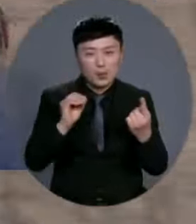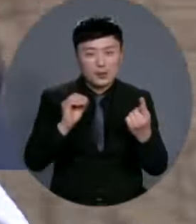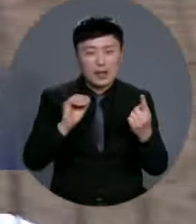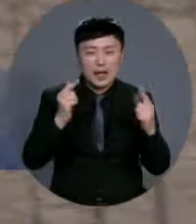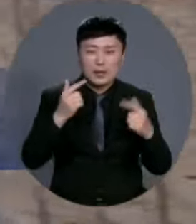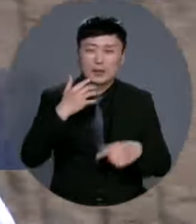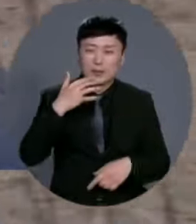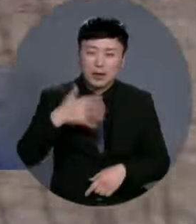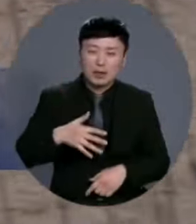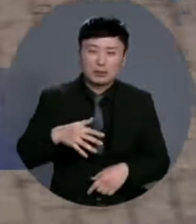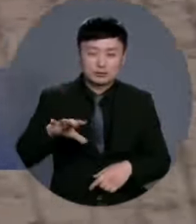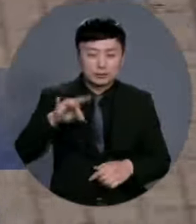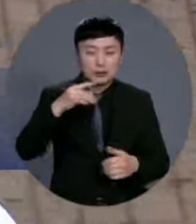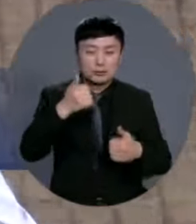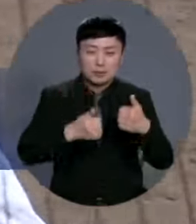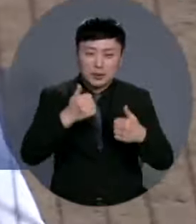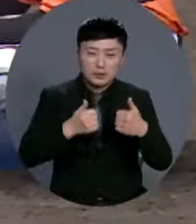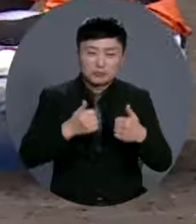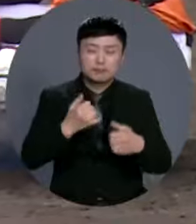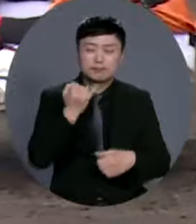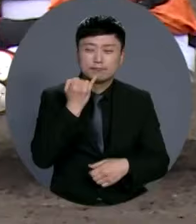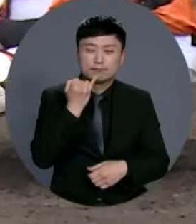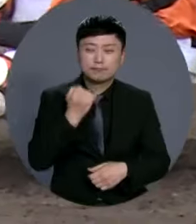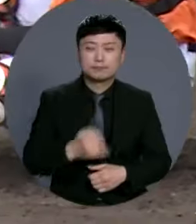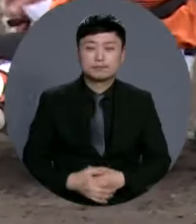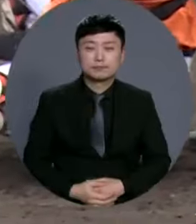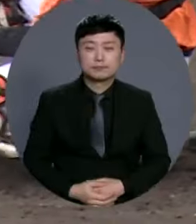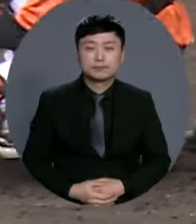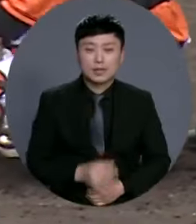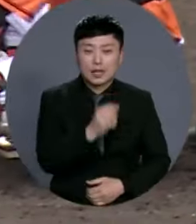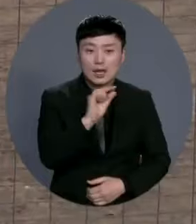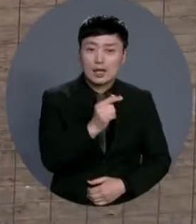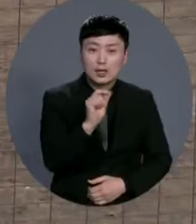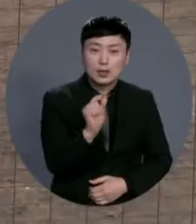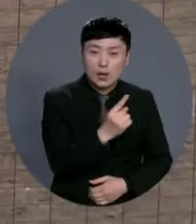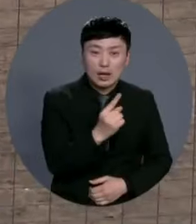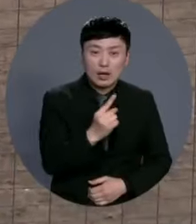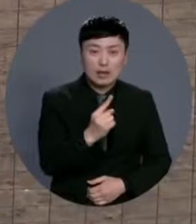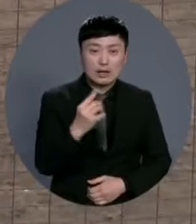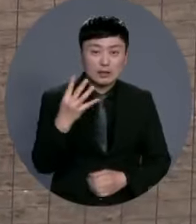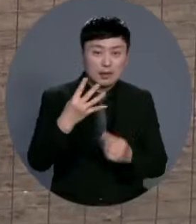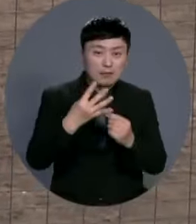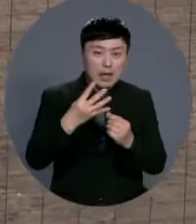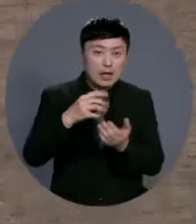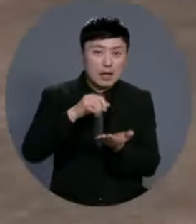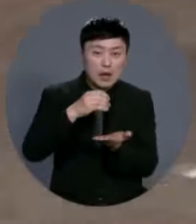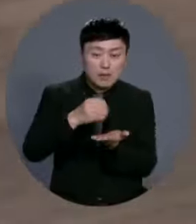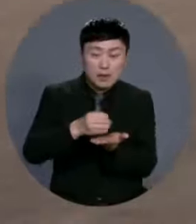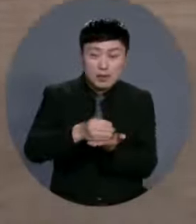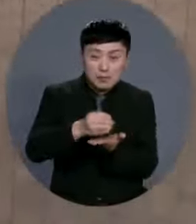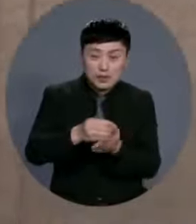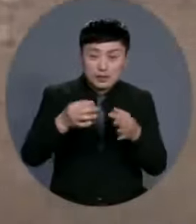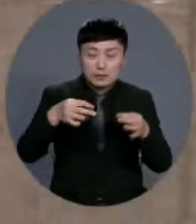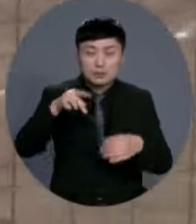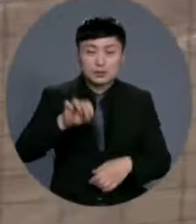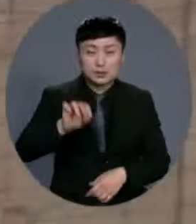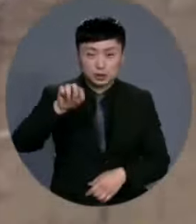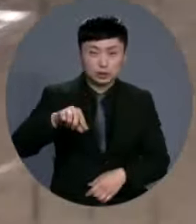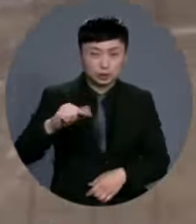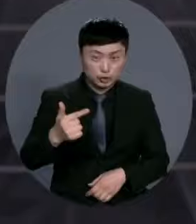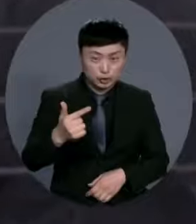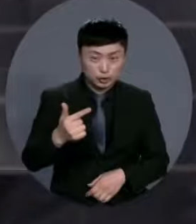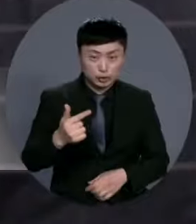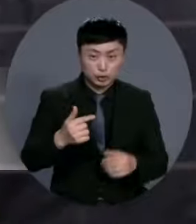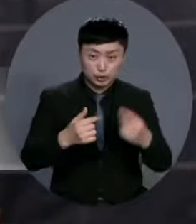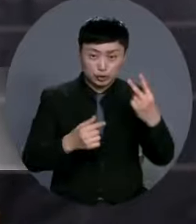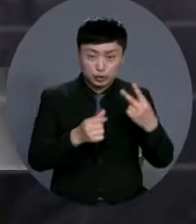첫 시합 치고는 괜찮았던 것 같습니다. 한화전 4안타를 포함 이틀 연속 맹활약한 김성윤과 두 경기 모두